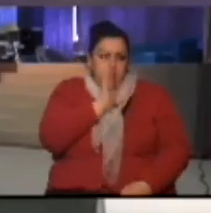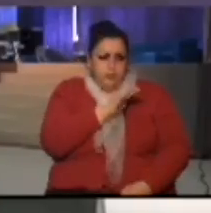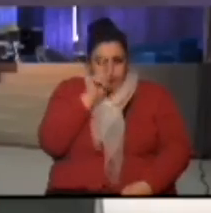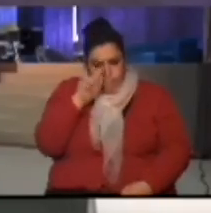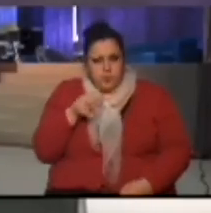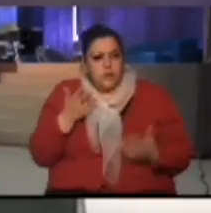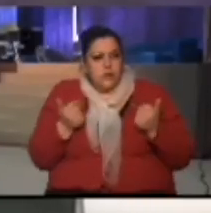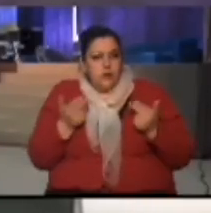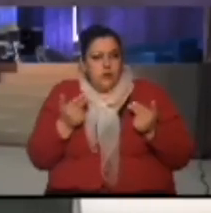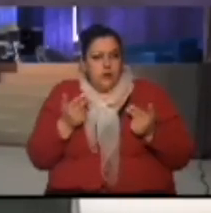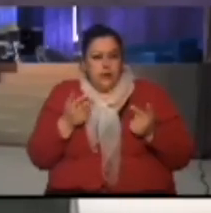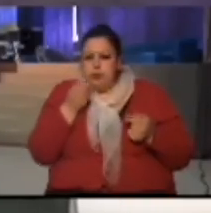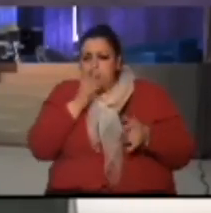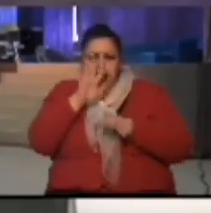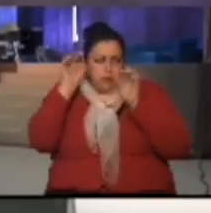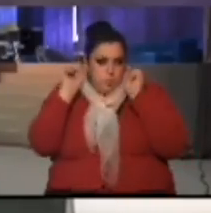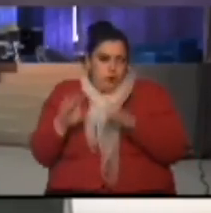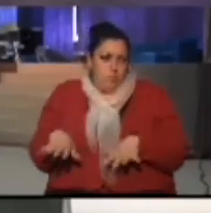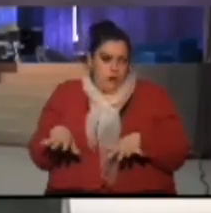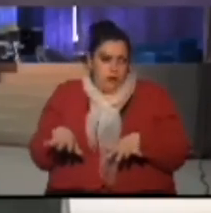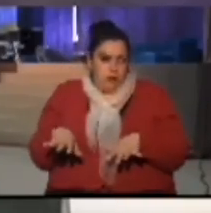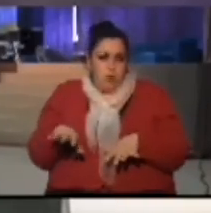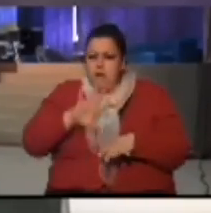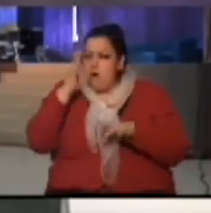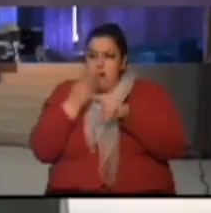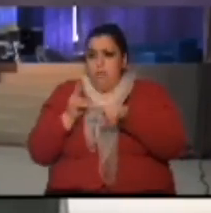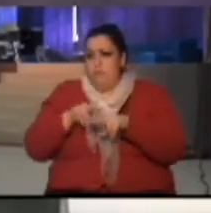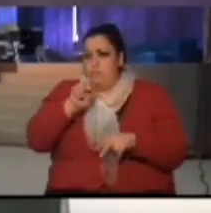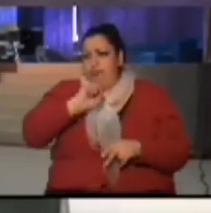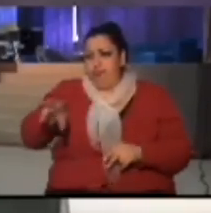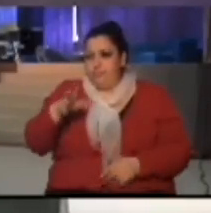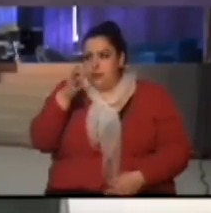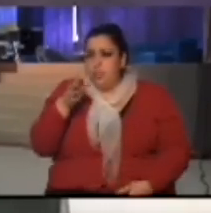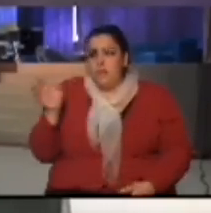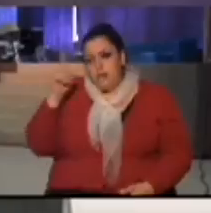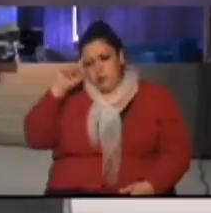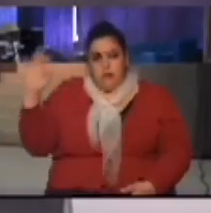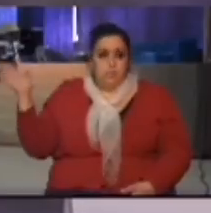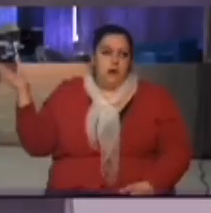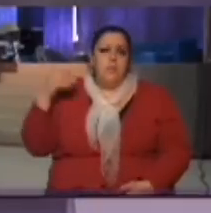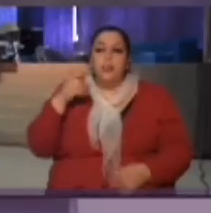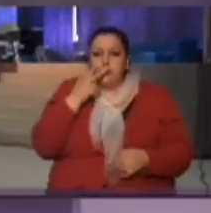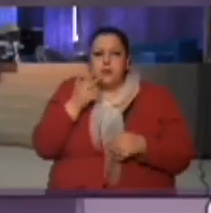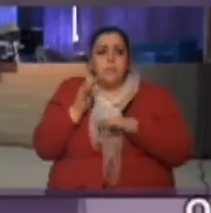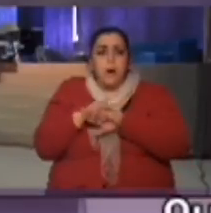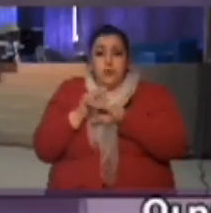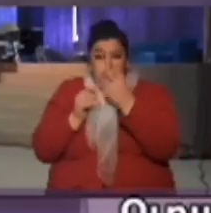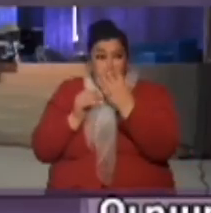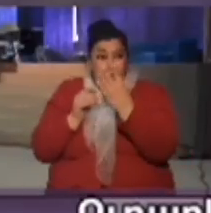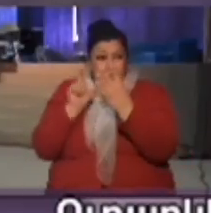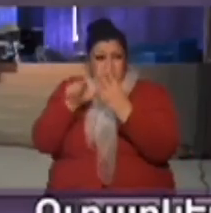իրանց պաշտոնը այդ հասարակության մեջ կործրած մարդիկ, իրանք ճշմարտություն, իրանք ավետիս են բերել իրականում